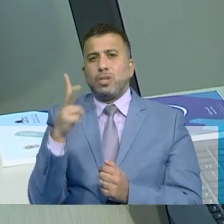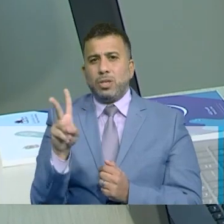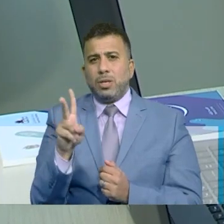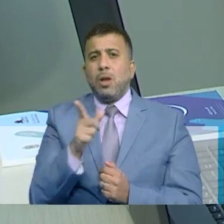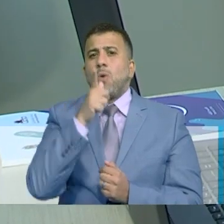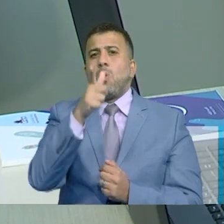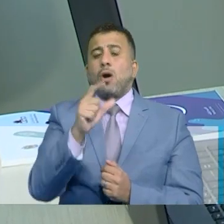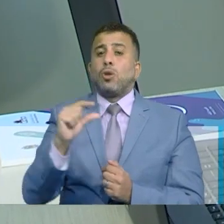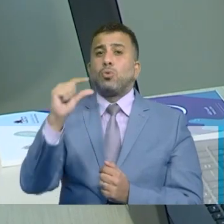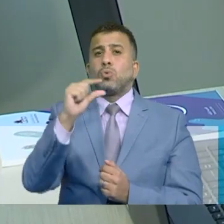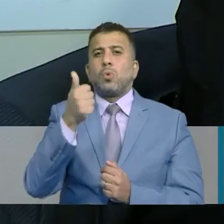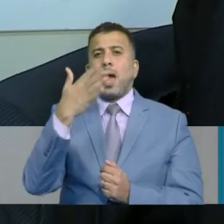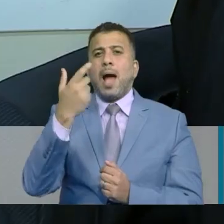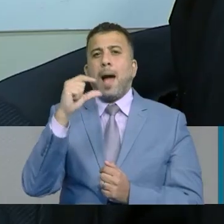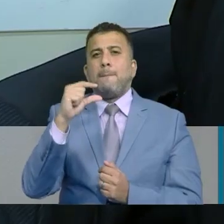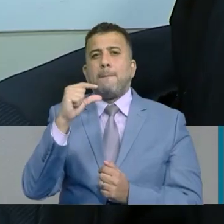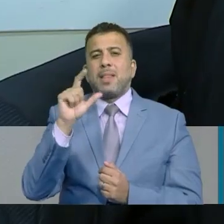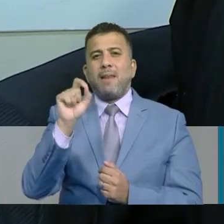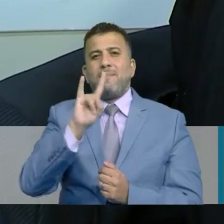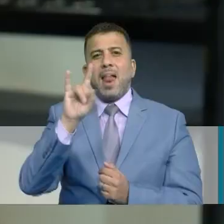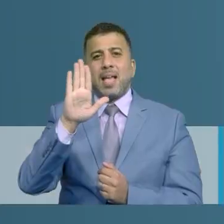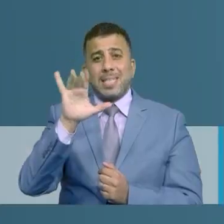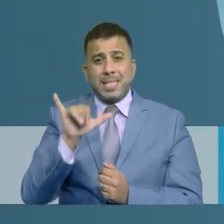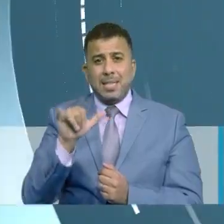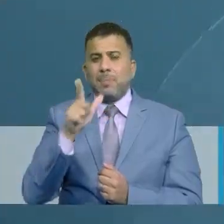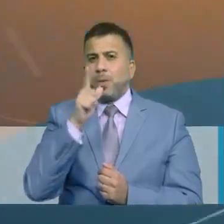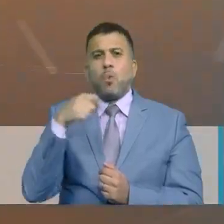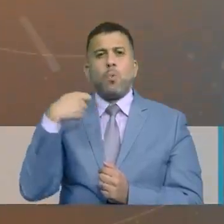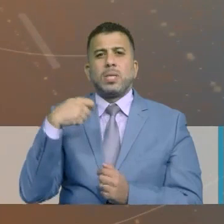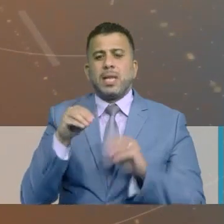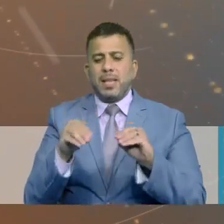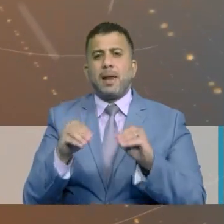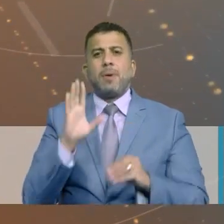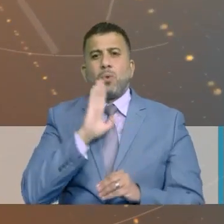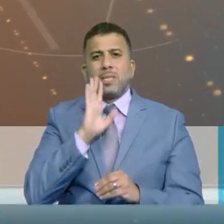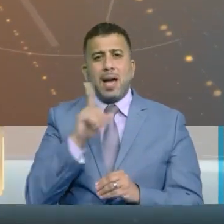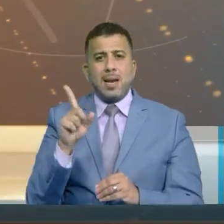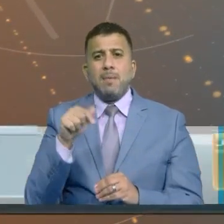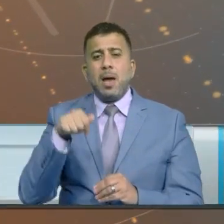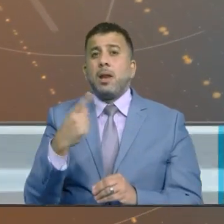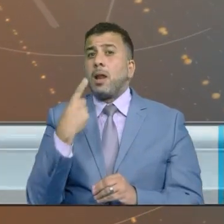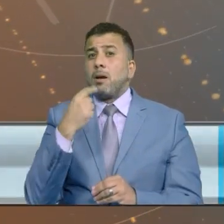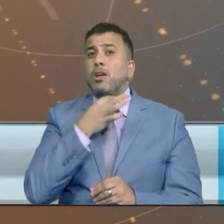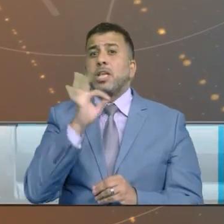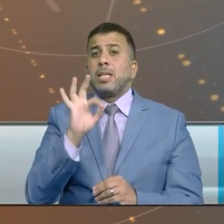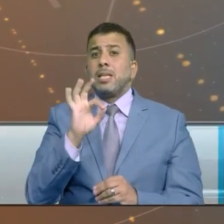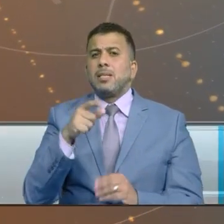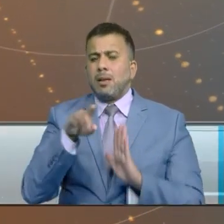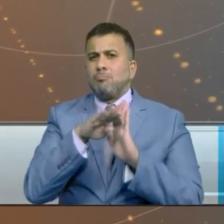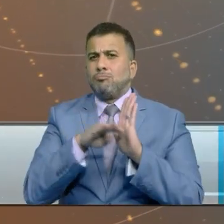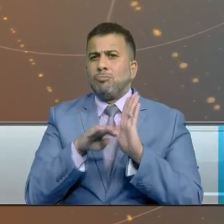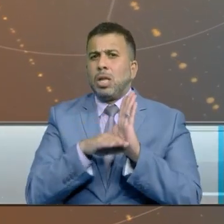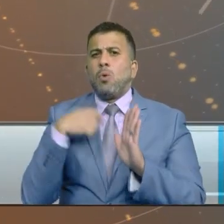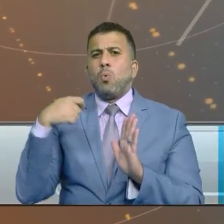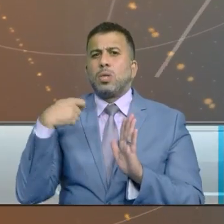2024/2025 وقال معالي الدكتور احمد بالهول الفلاسي وزيره التربيه والتعليم ان القرار الجديد